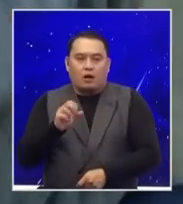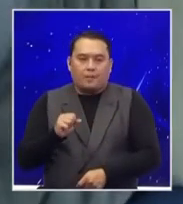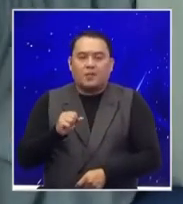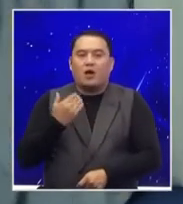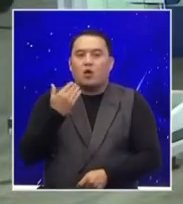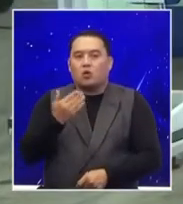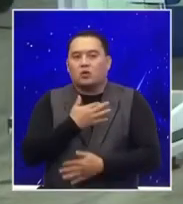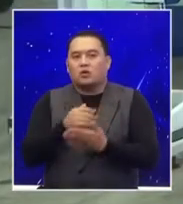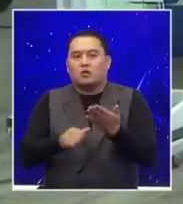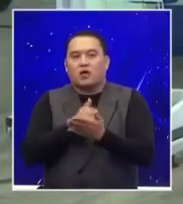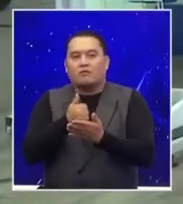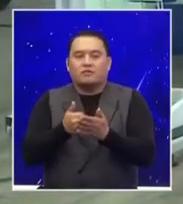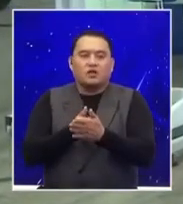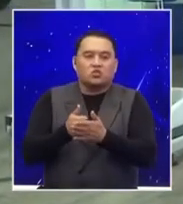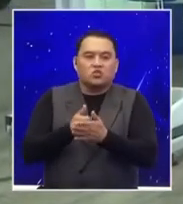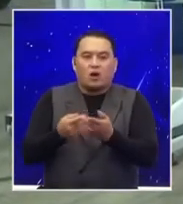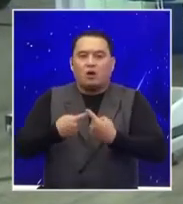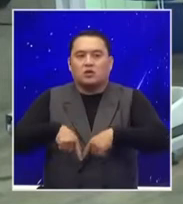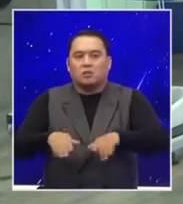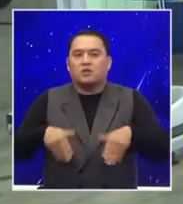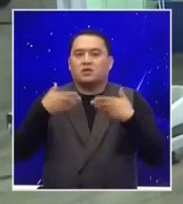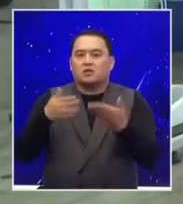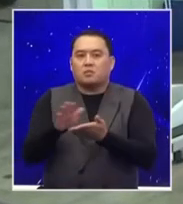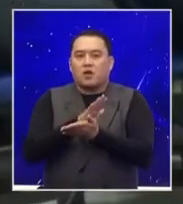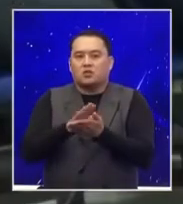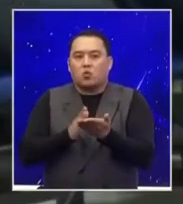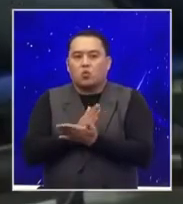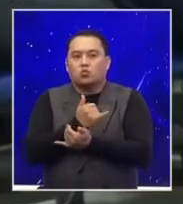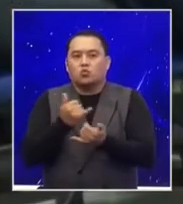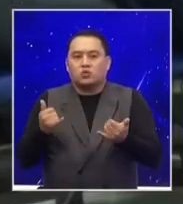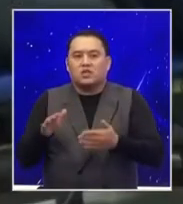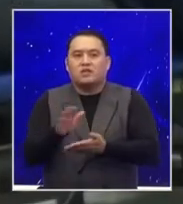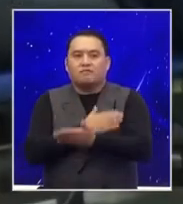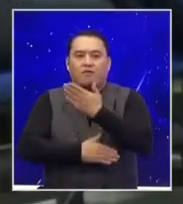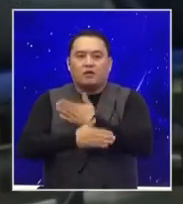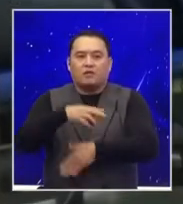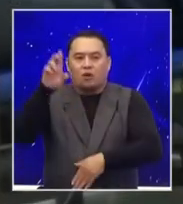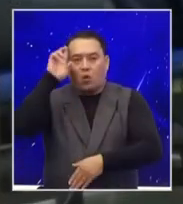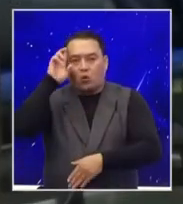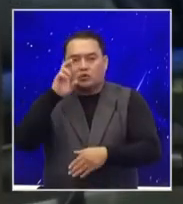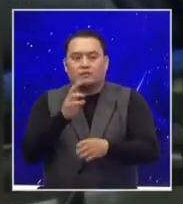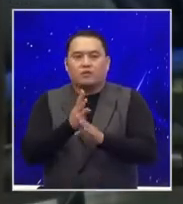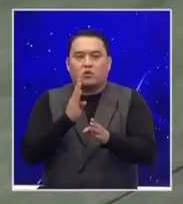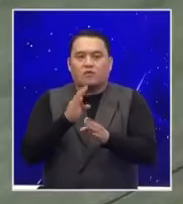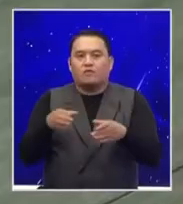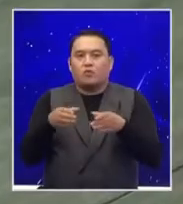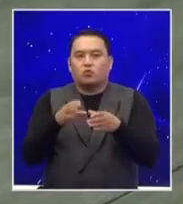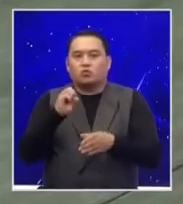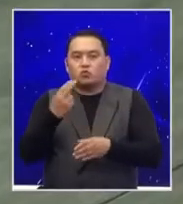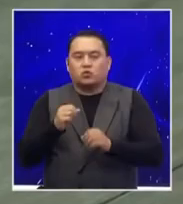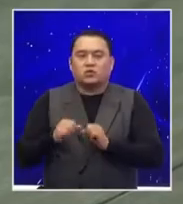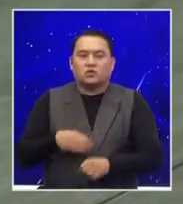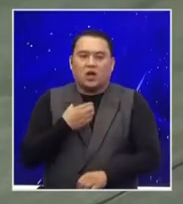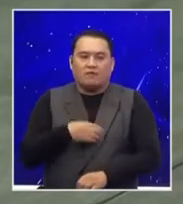слинг-терапии. Но главным достижением организации стало предоставление бесплатных услуг инвалидам посредством государственного портала через фонд социального